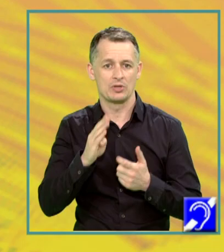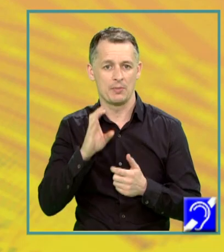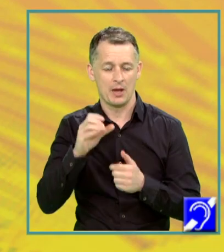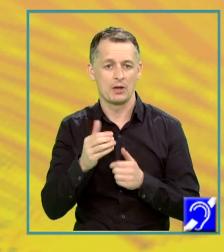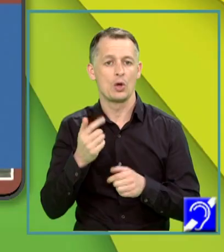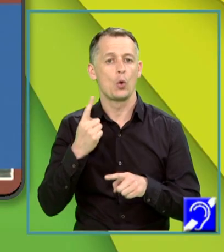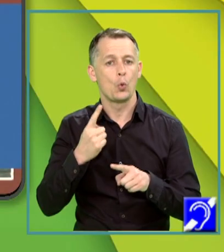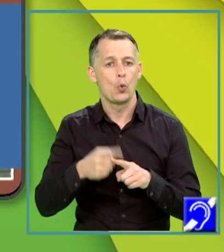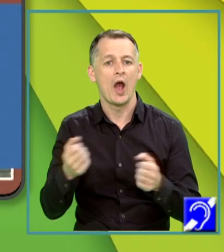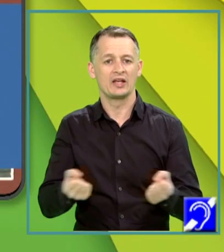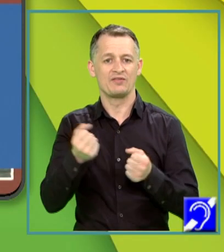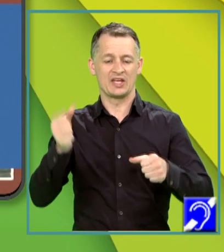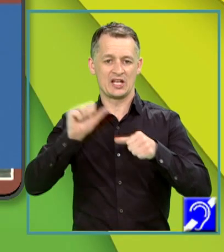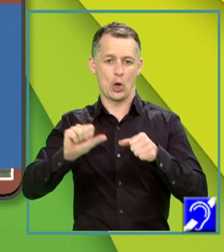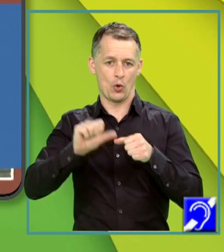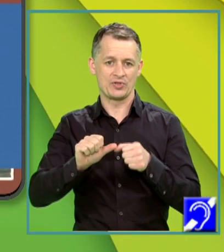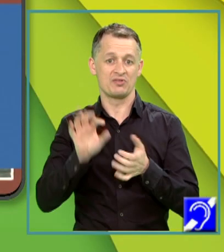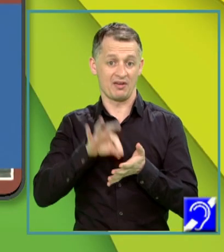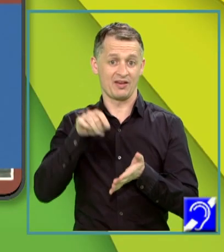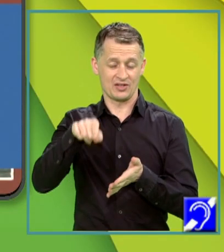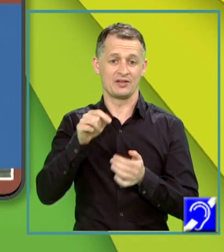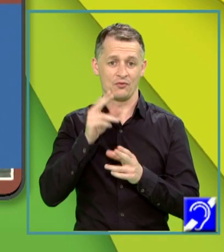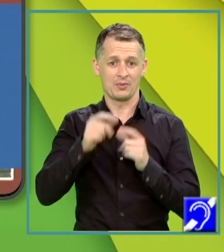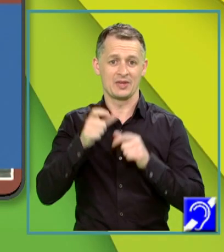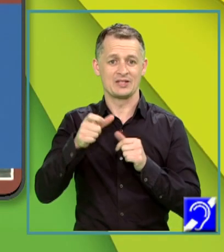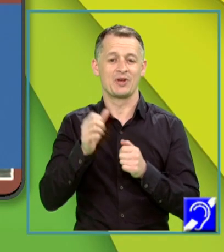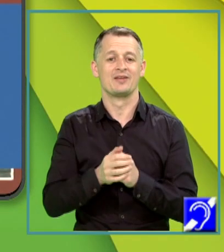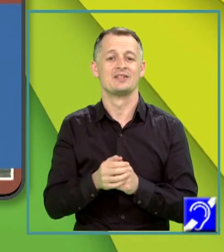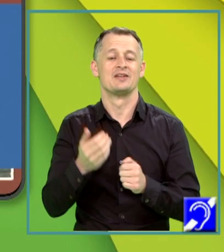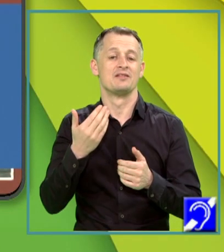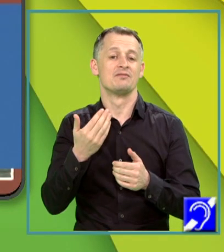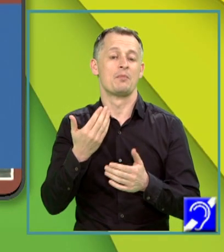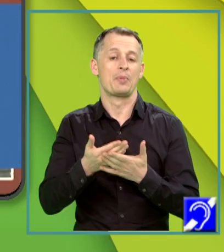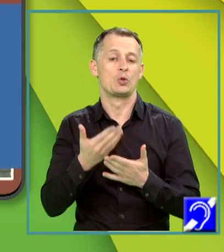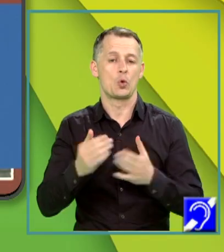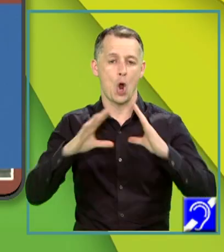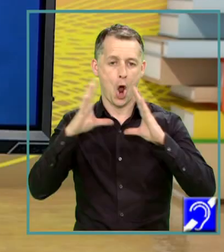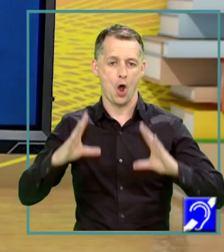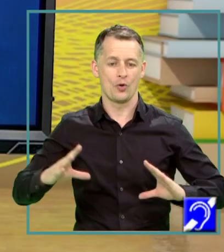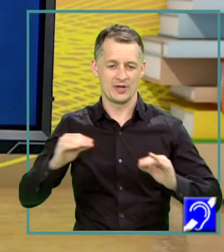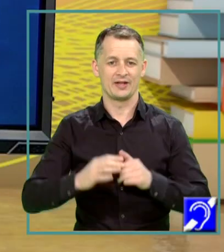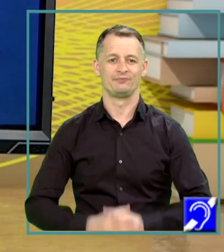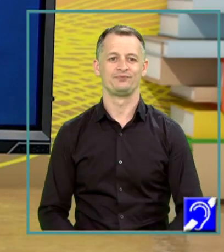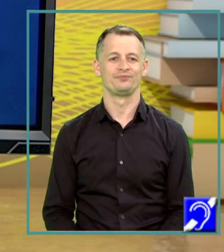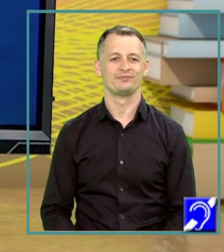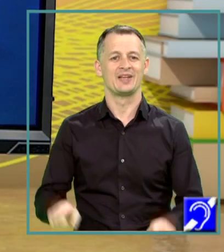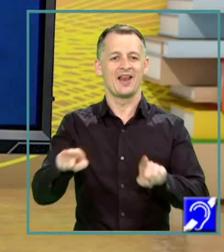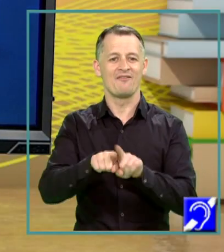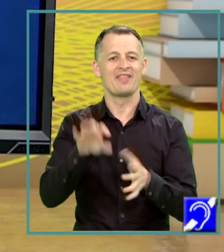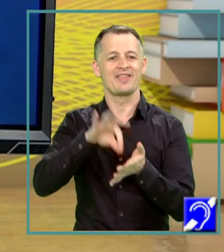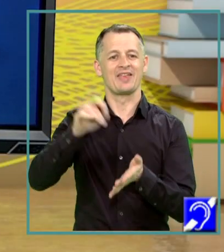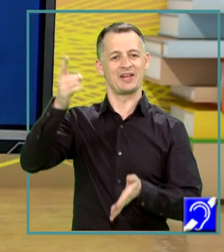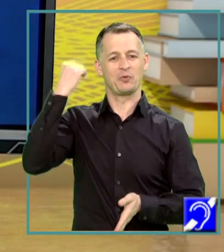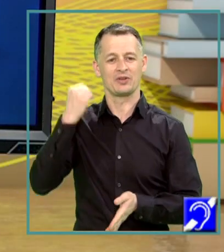economice de această dată activități economice dedicate țării noastre dedicate României la fel ca și data trecută